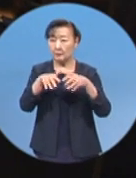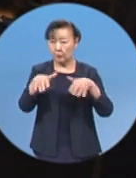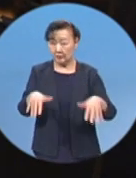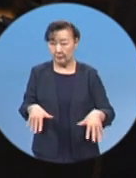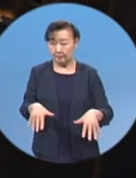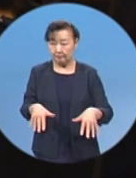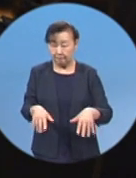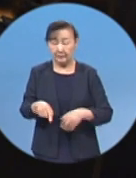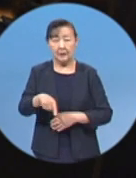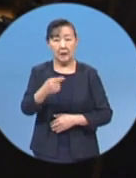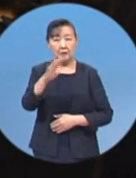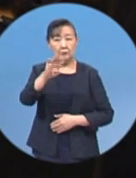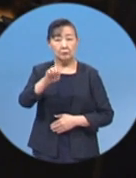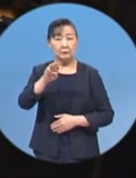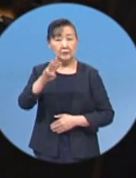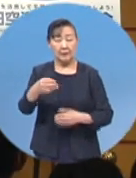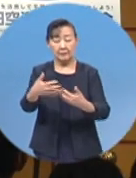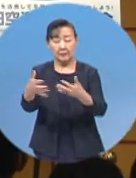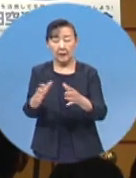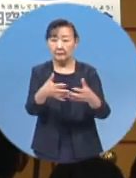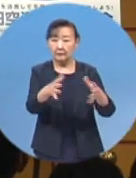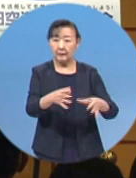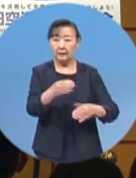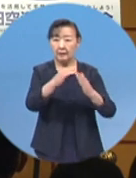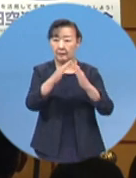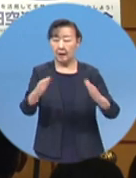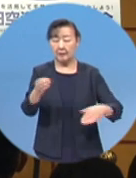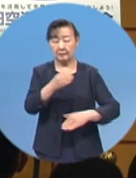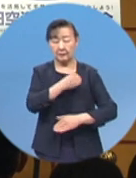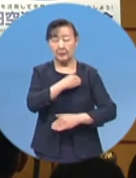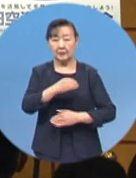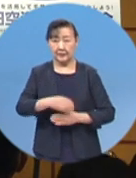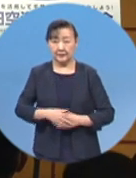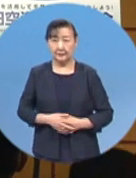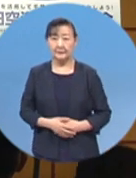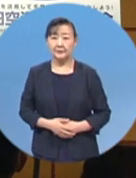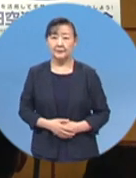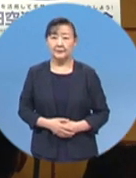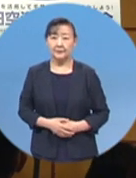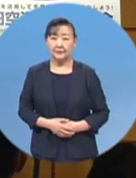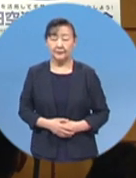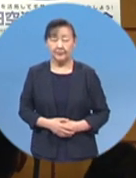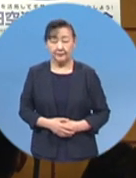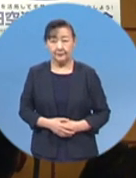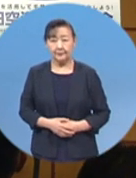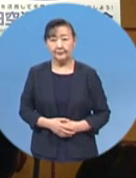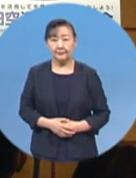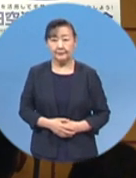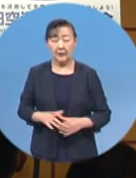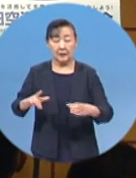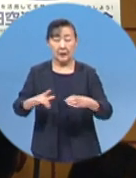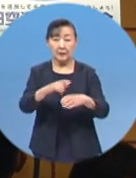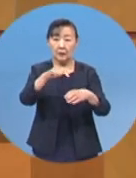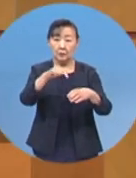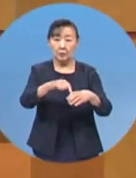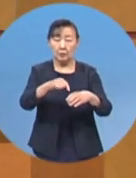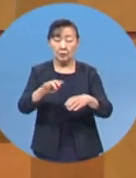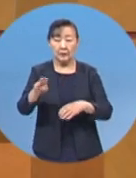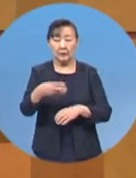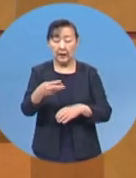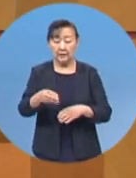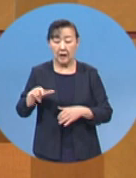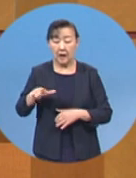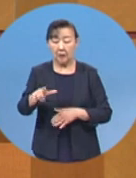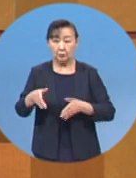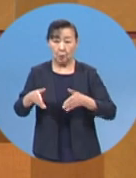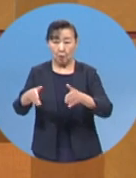や市町村など143団体が会員となっています。総会では成田空港の第三滑走路